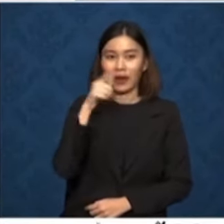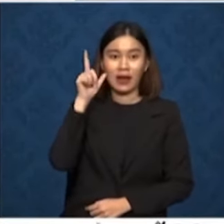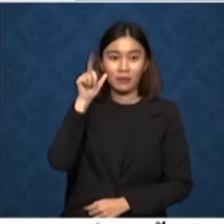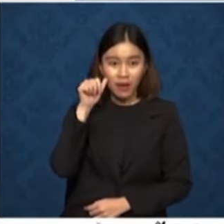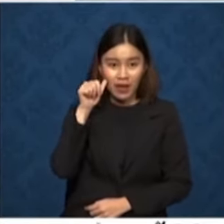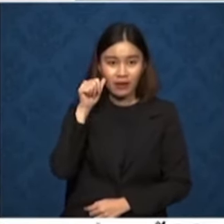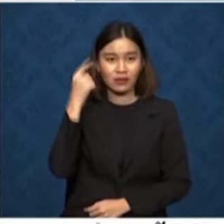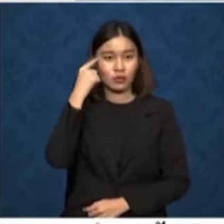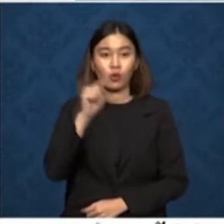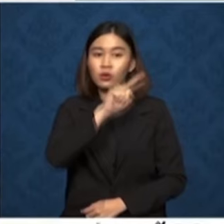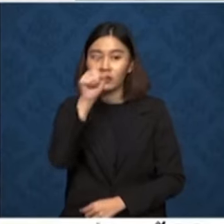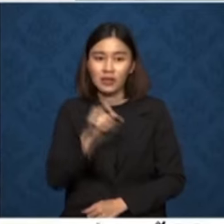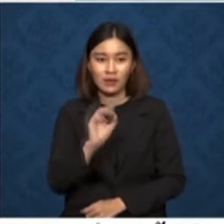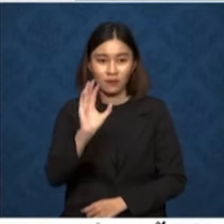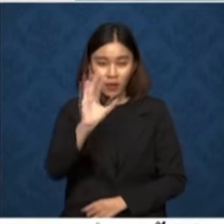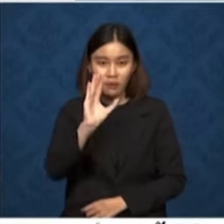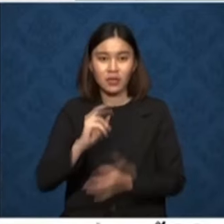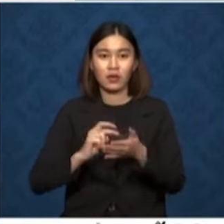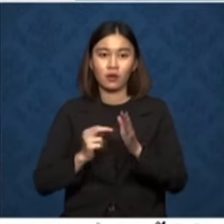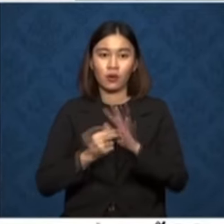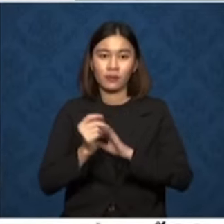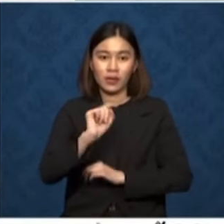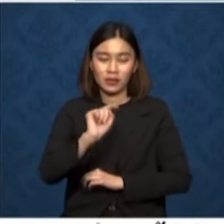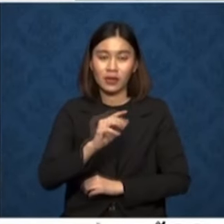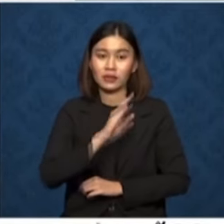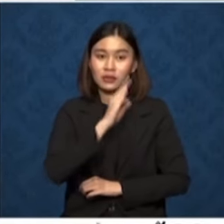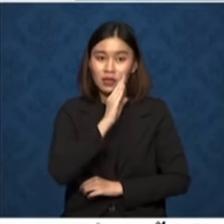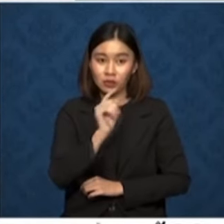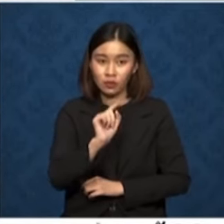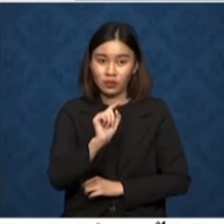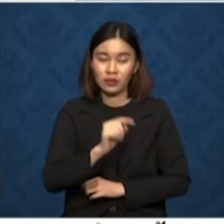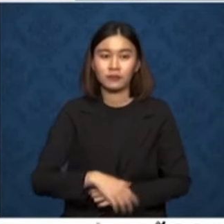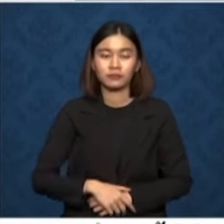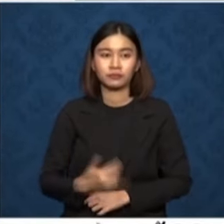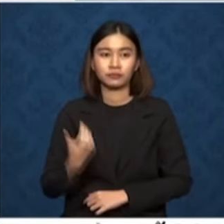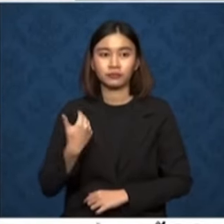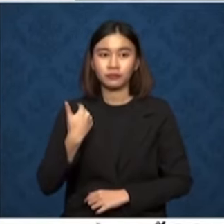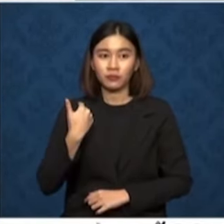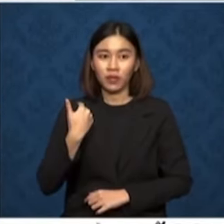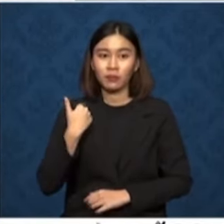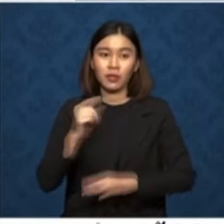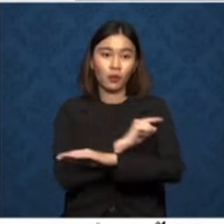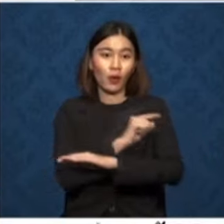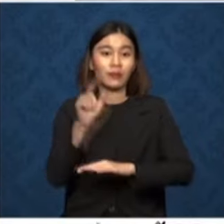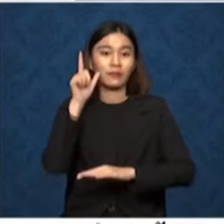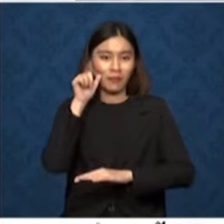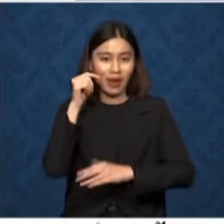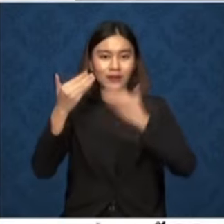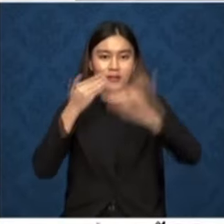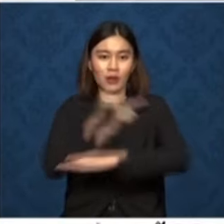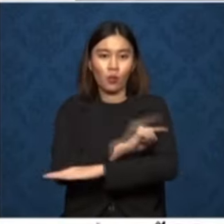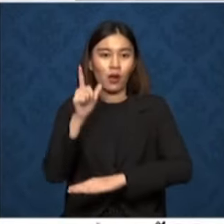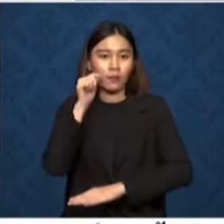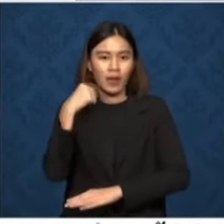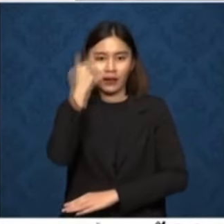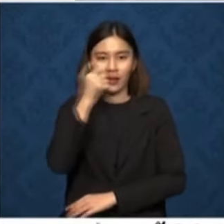ารดานั่นหมายความว่าเวลาเขามีงานวันแม่เขาไม่มีใคร